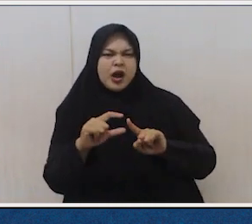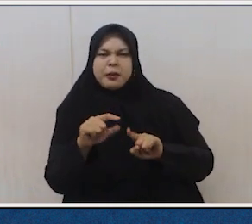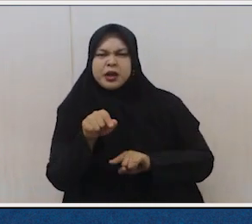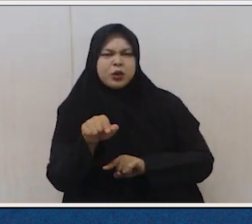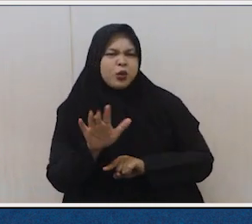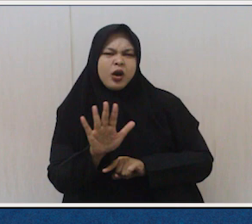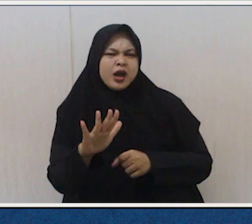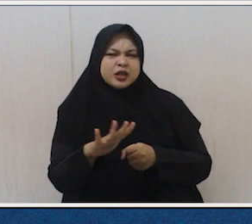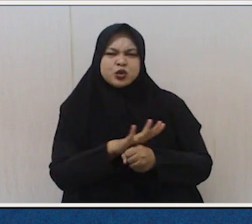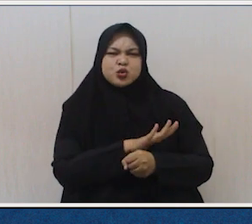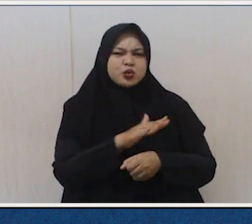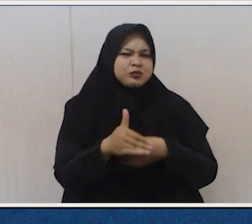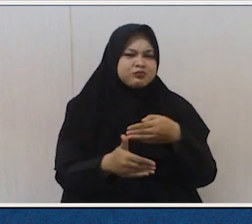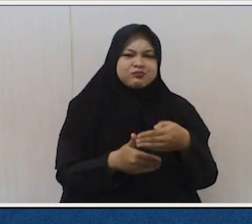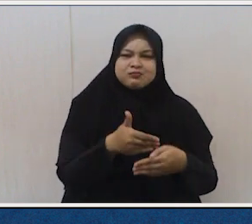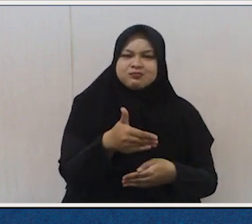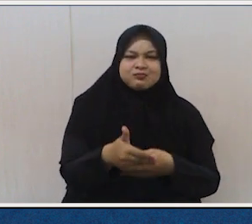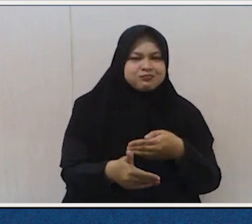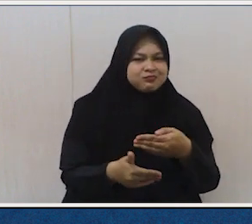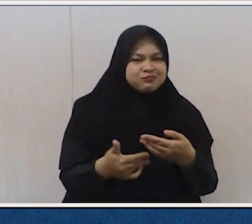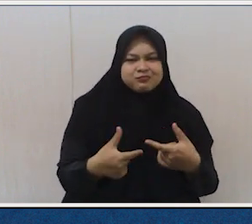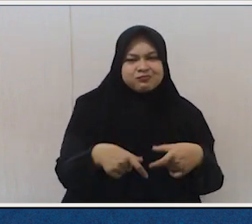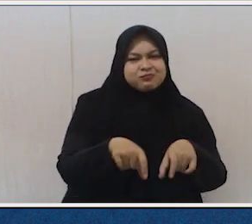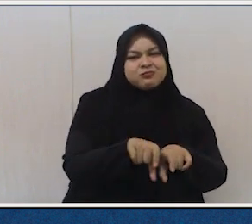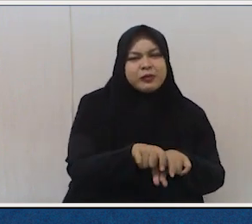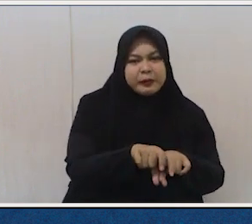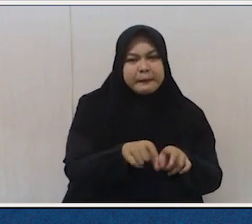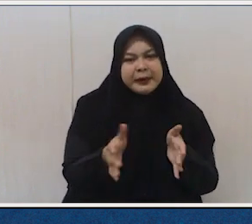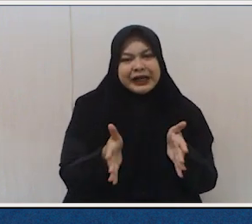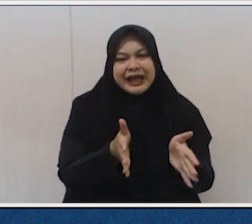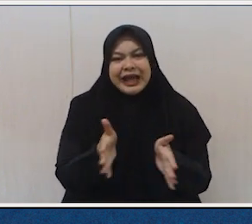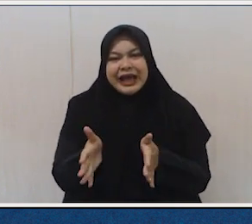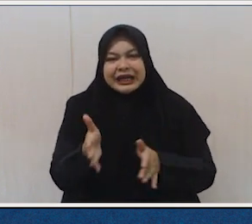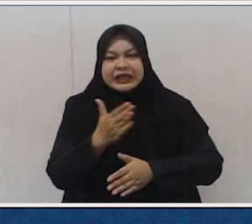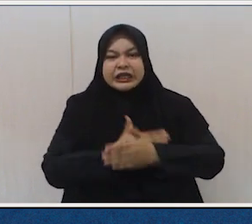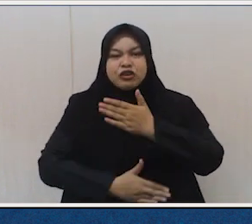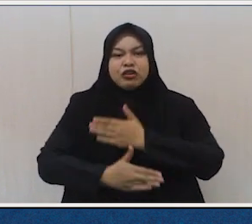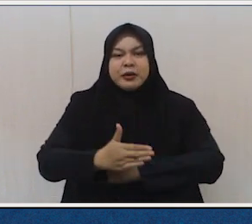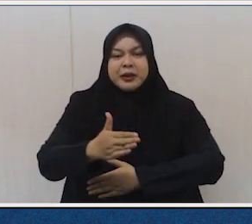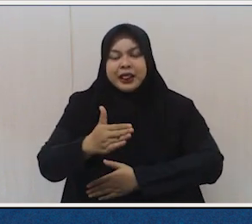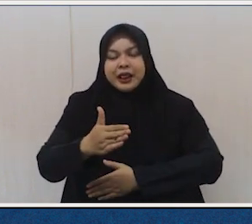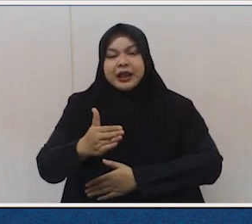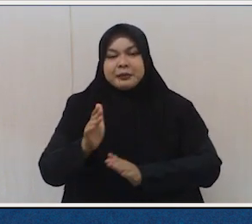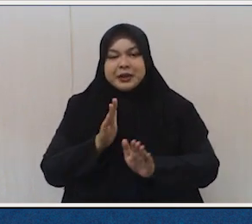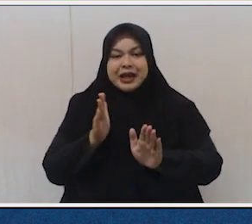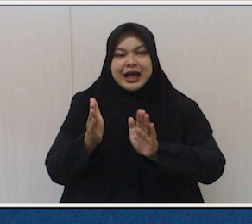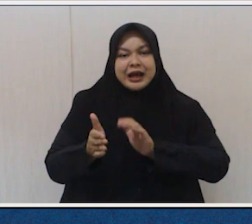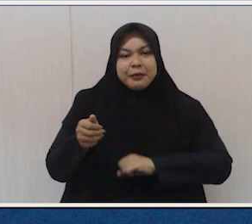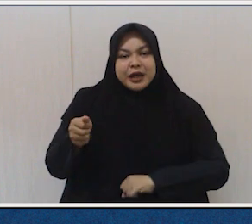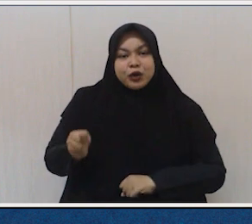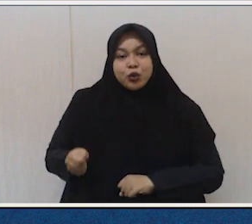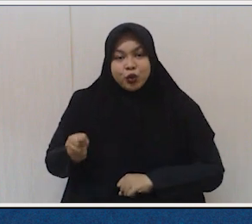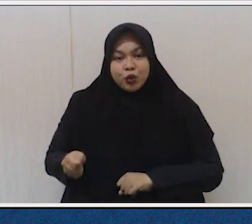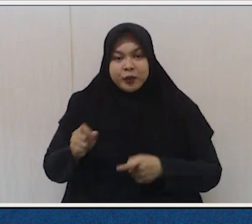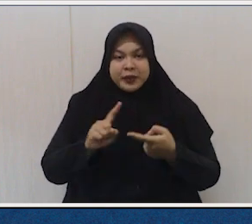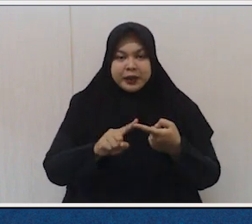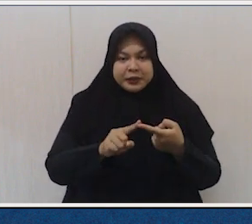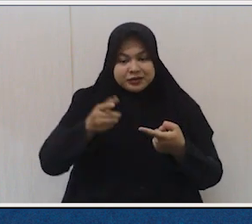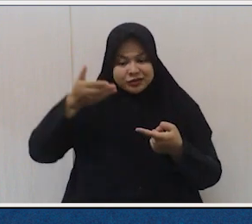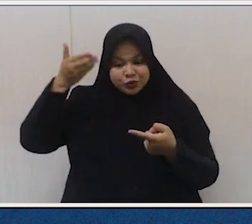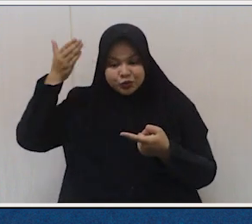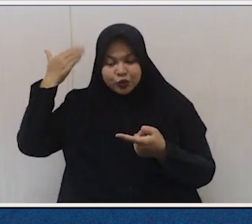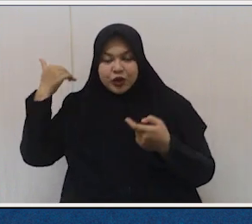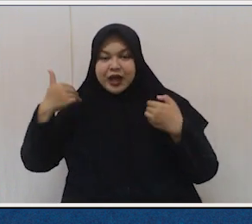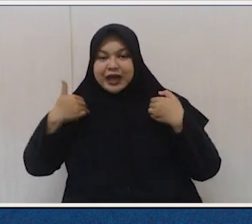eh applicable gitu ketika akan menangani di fabel berhadapan dengan hukum begitu teman-teman pada waktu ee ini enggak ya mas